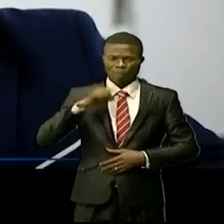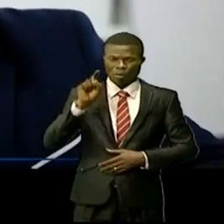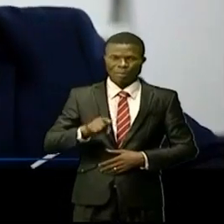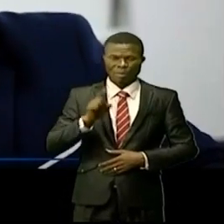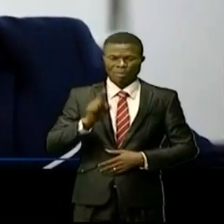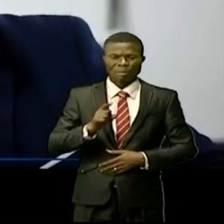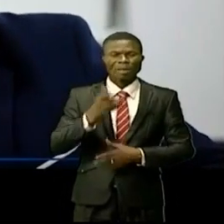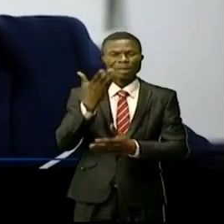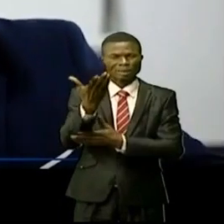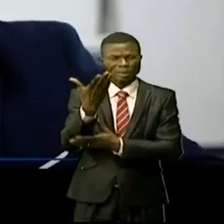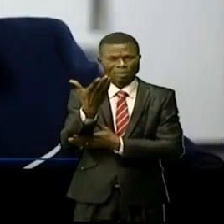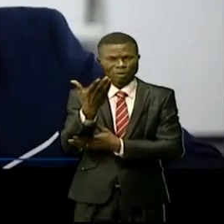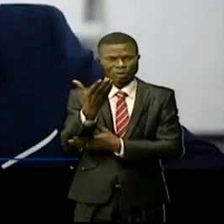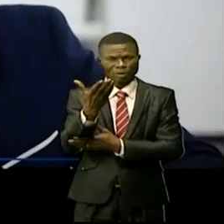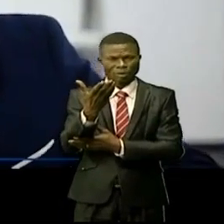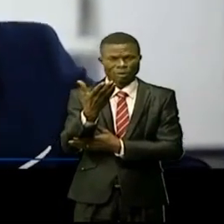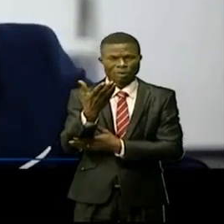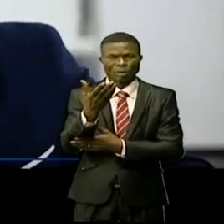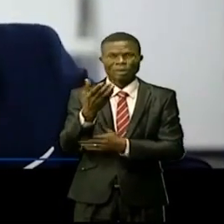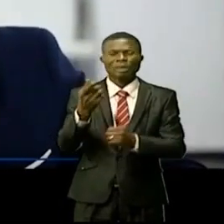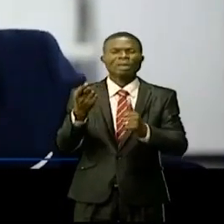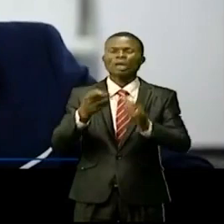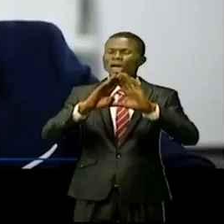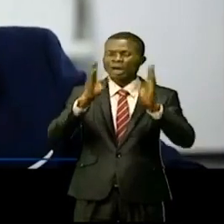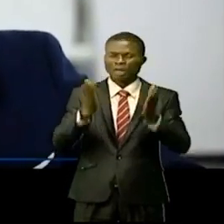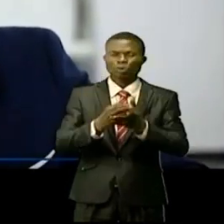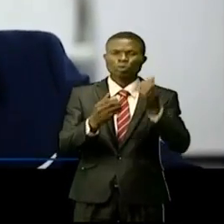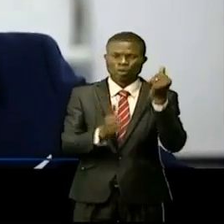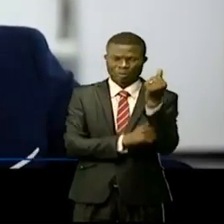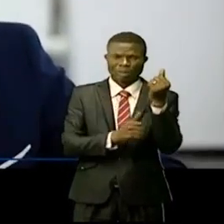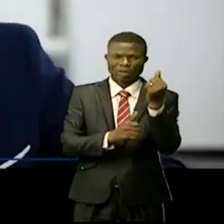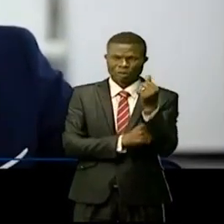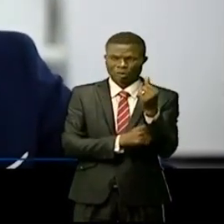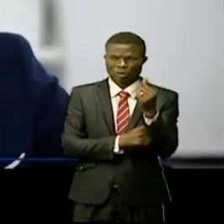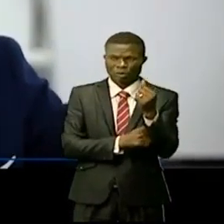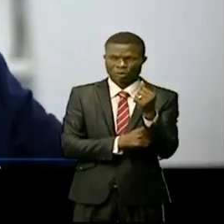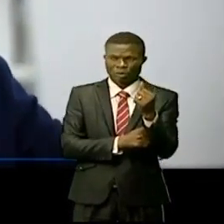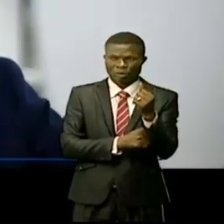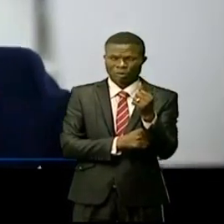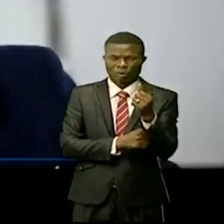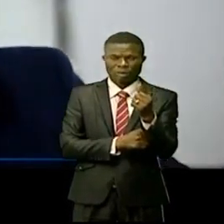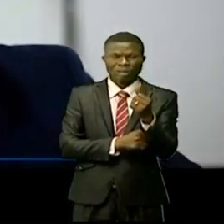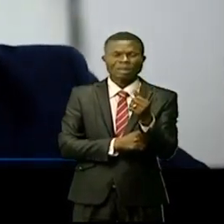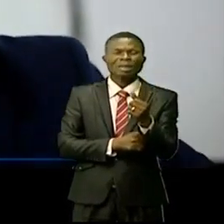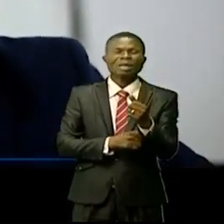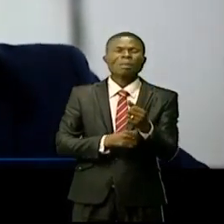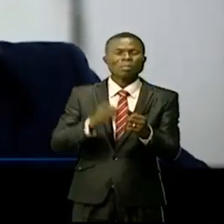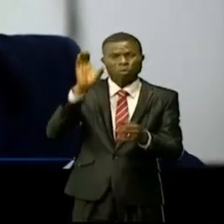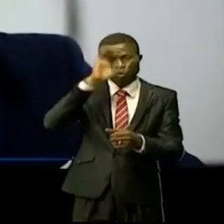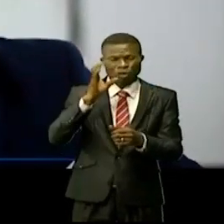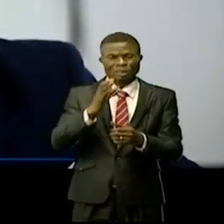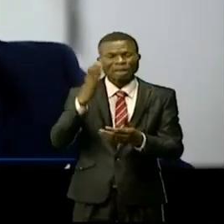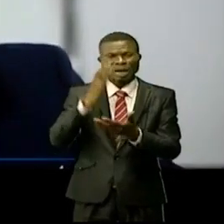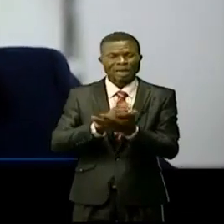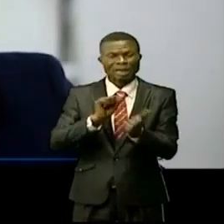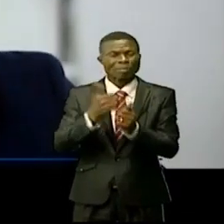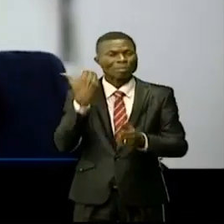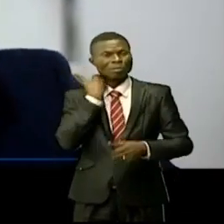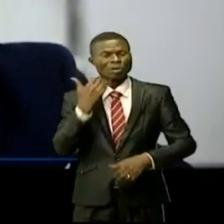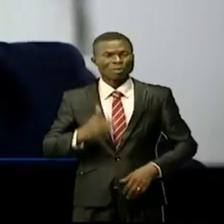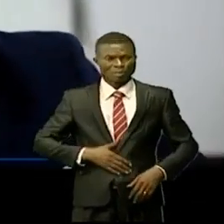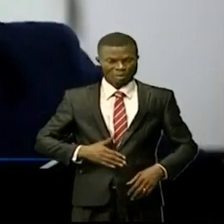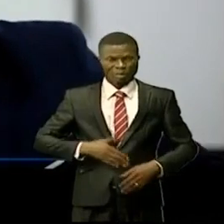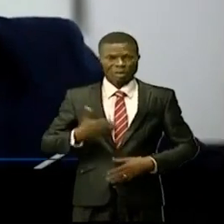inviter toutes les parties prenantes à la lutte contre l'insécurité alimentaire et la